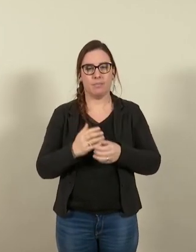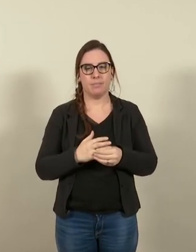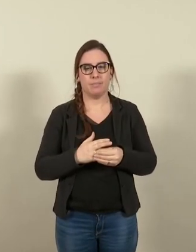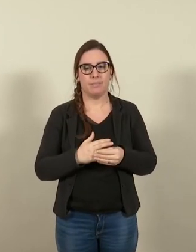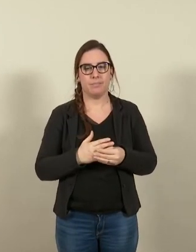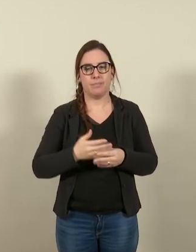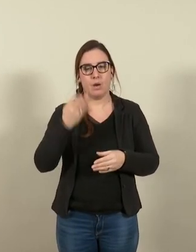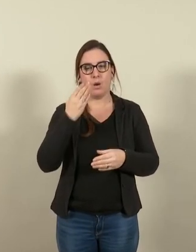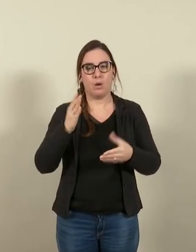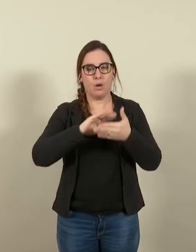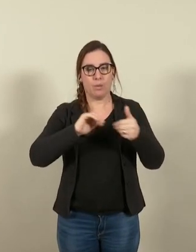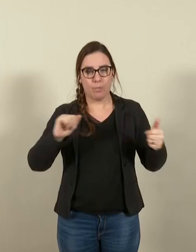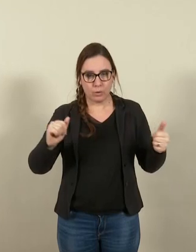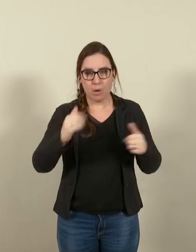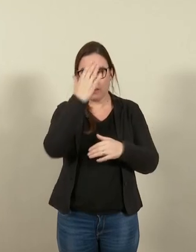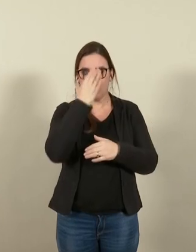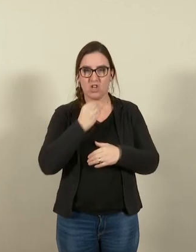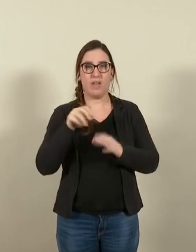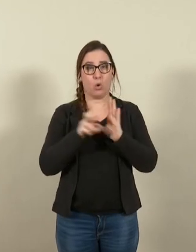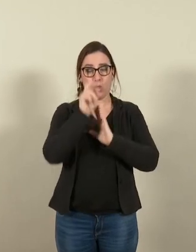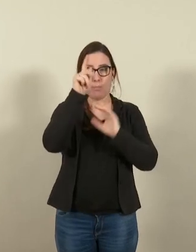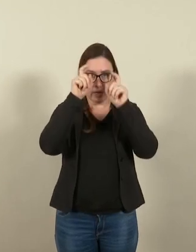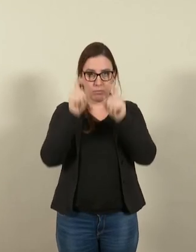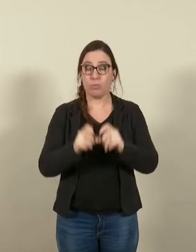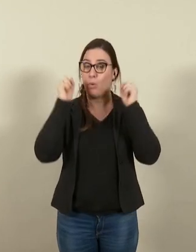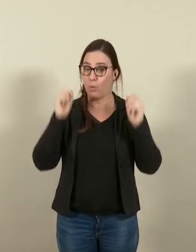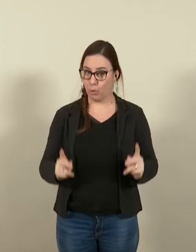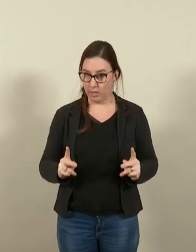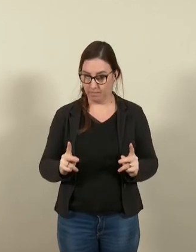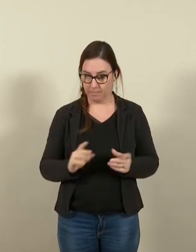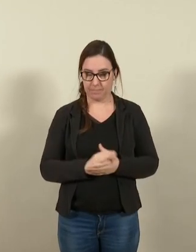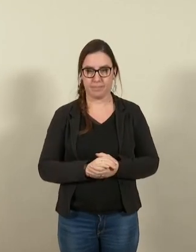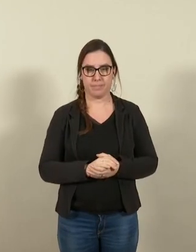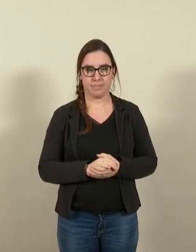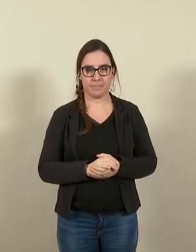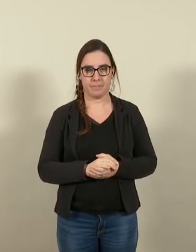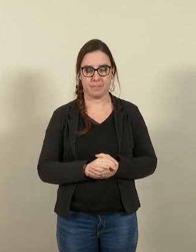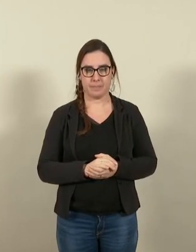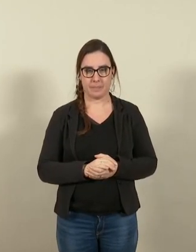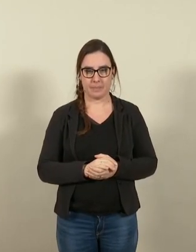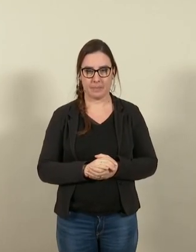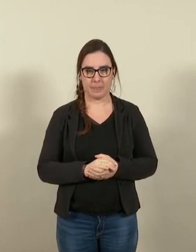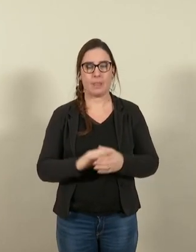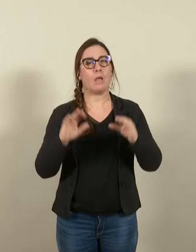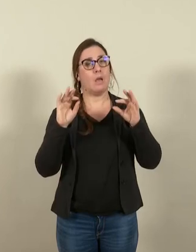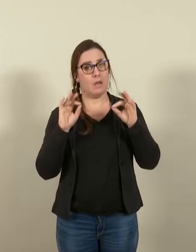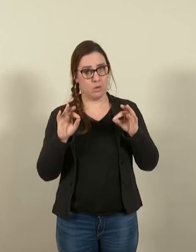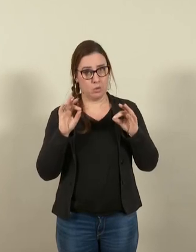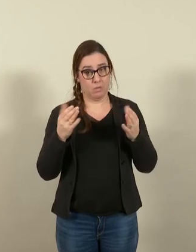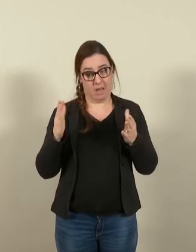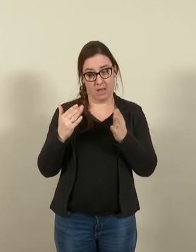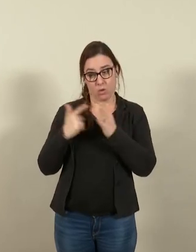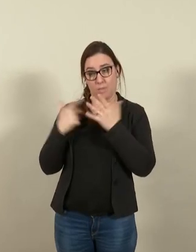relié donc à la diminution des TGV Grenoble Paris ok en effet lors donc alors en effet alors qu'en